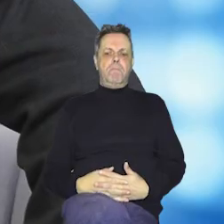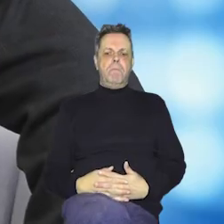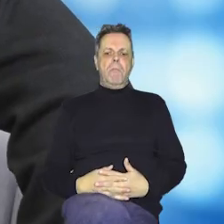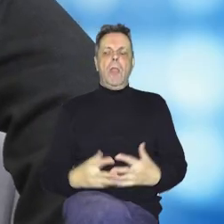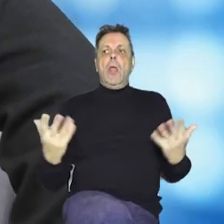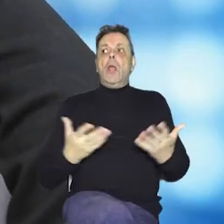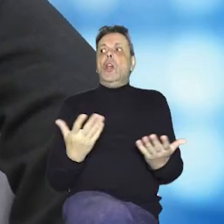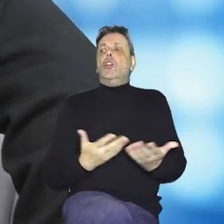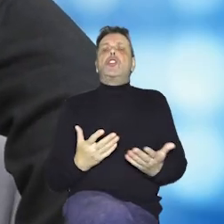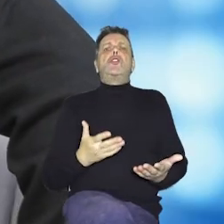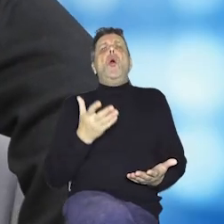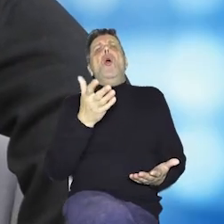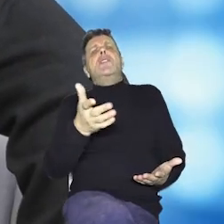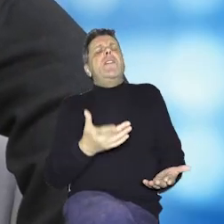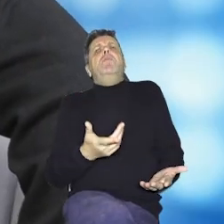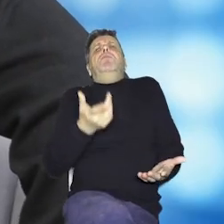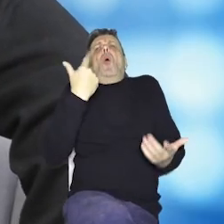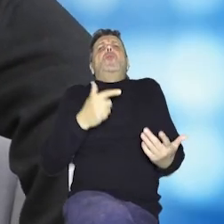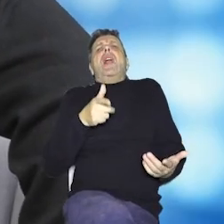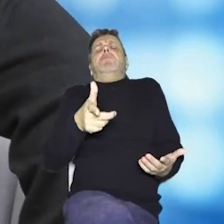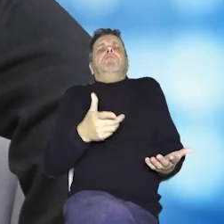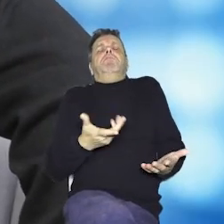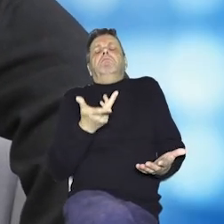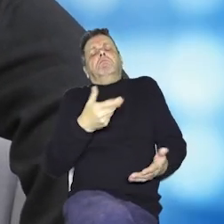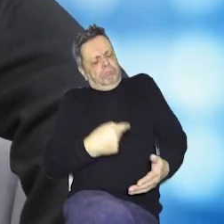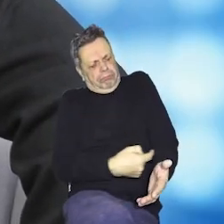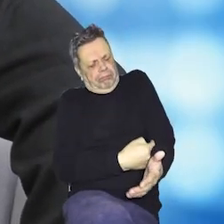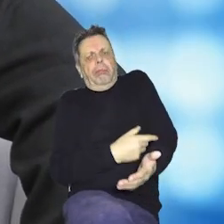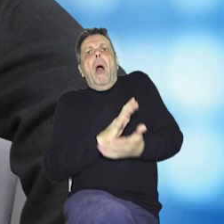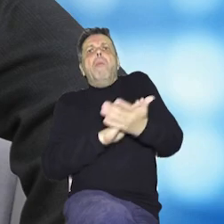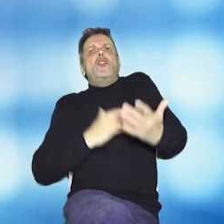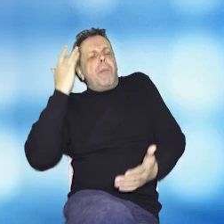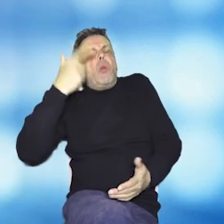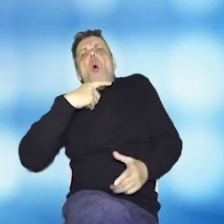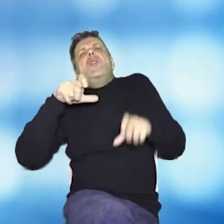Što vas je nagnalo da počnete brinuti o starijima?